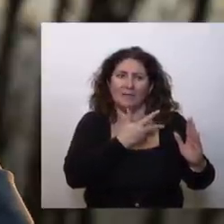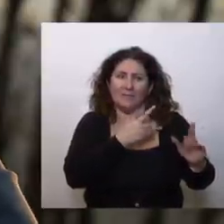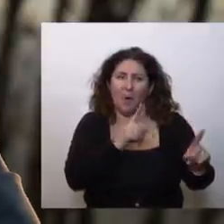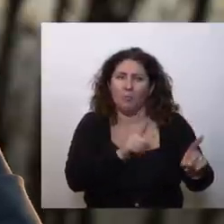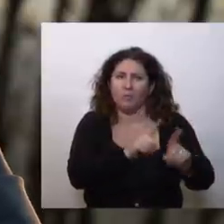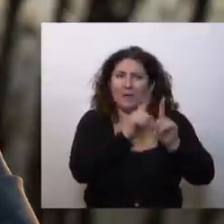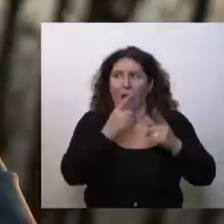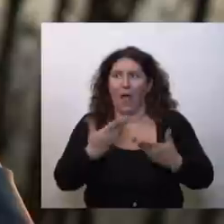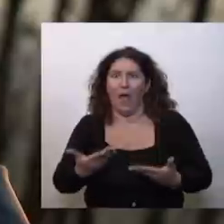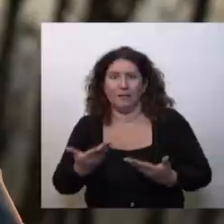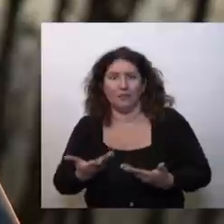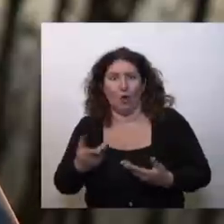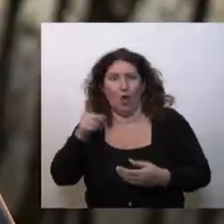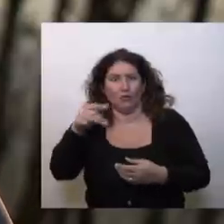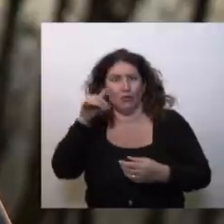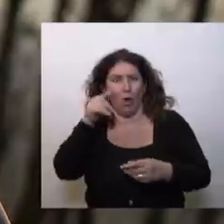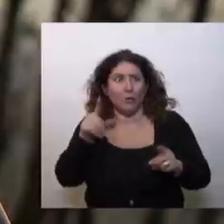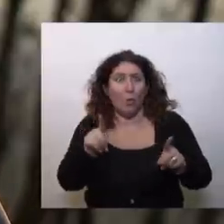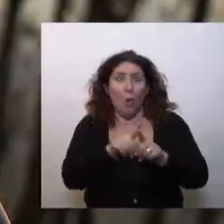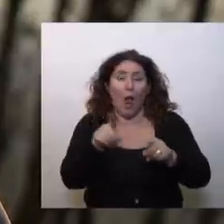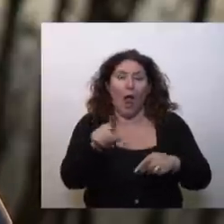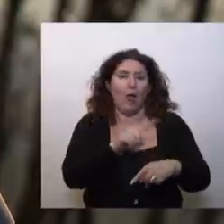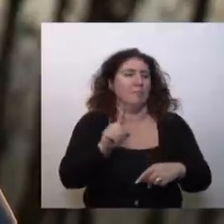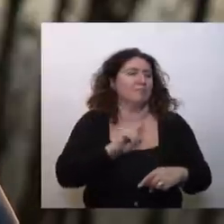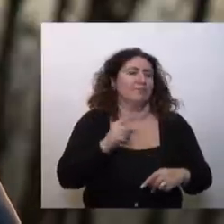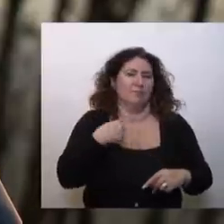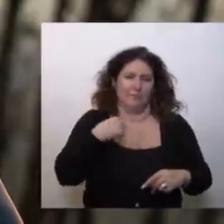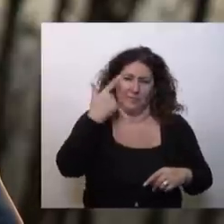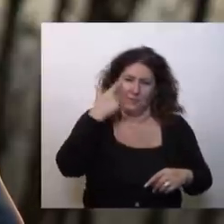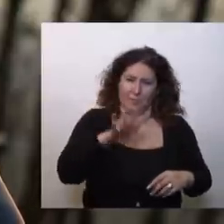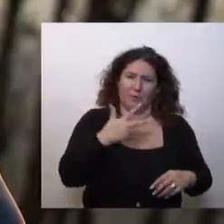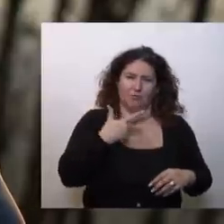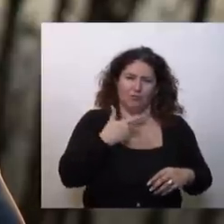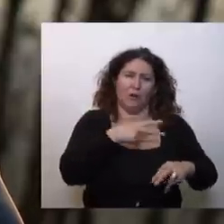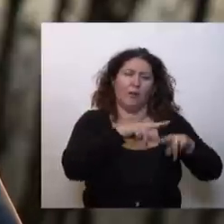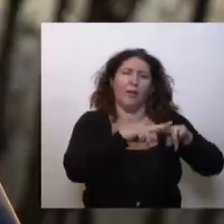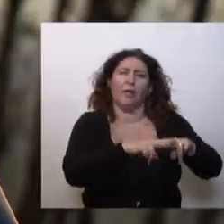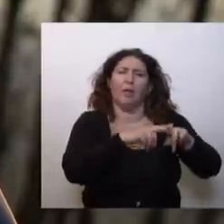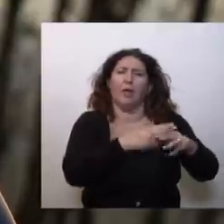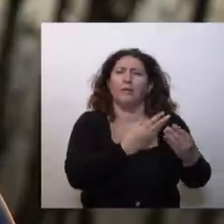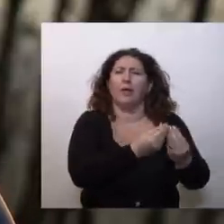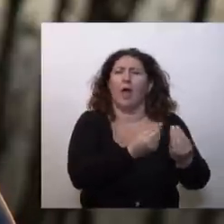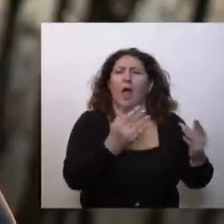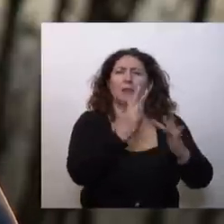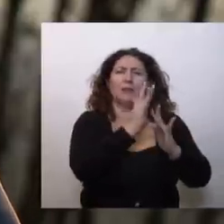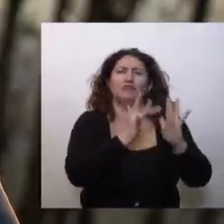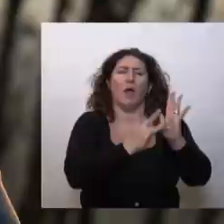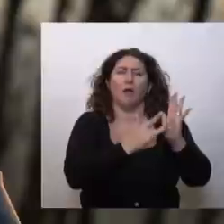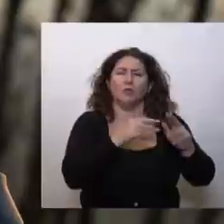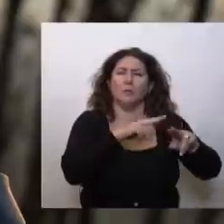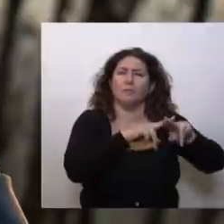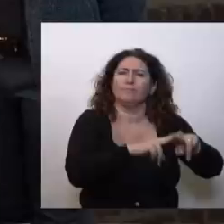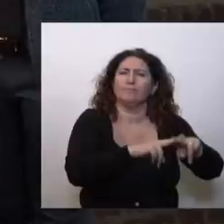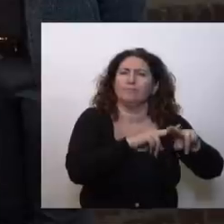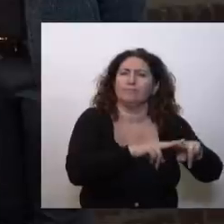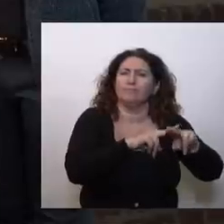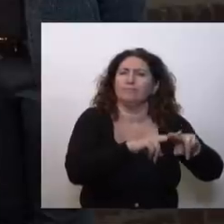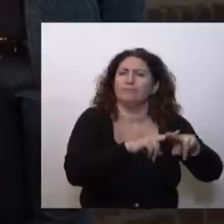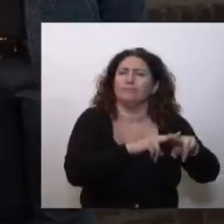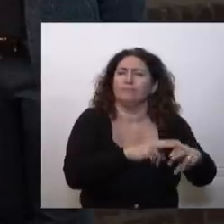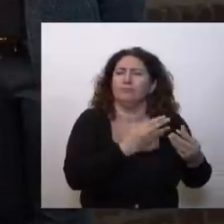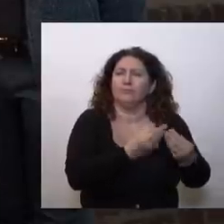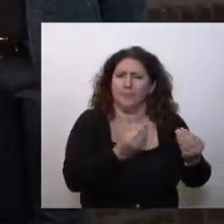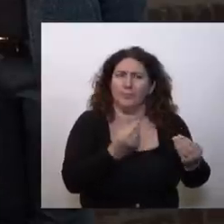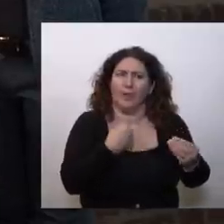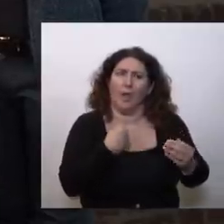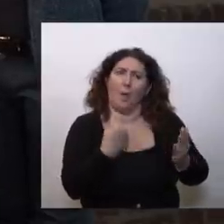Sappiamo dell'esistenza e della conservazione di tante reliquie di Gesù, tra cui anche la Sindone. Ad